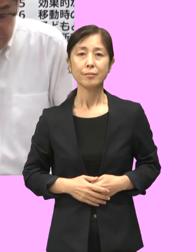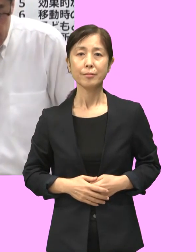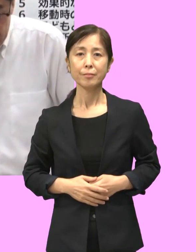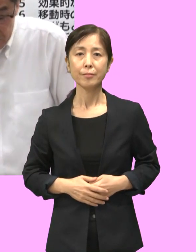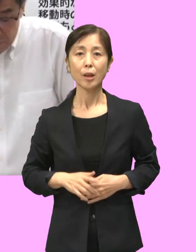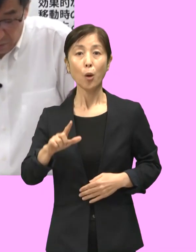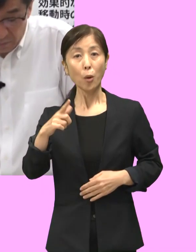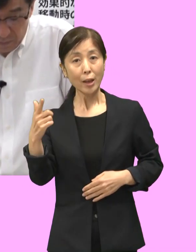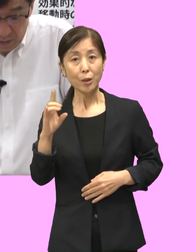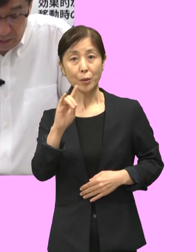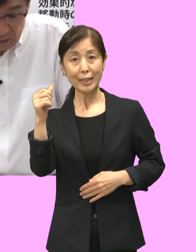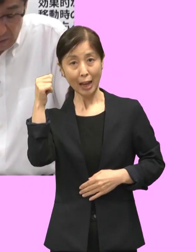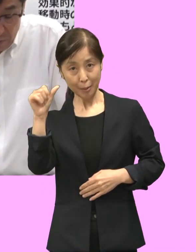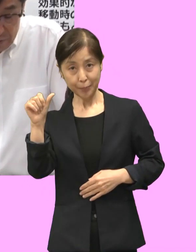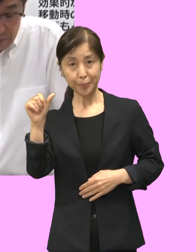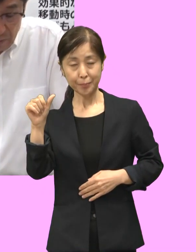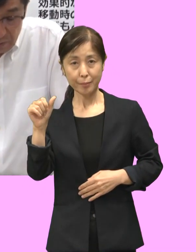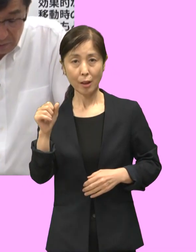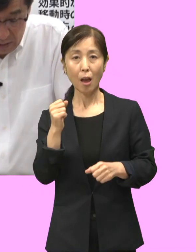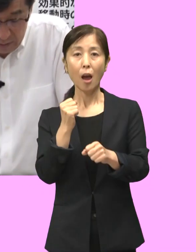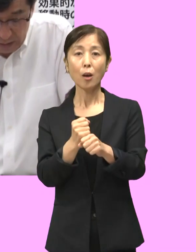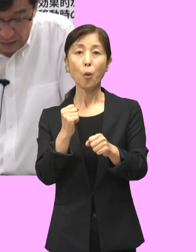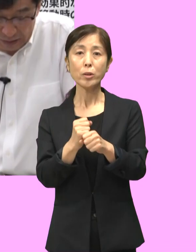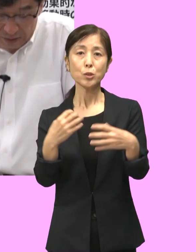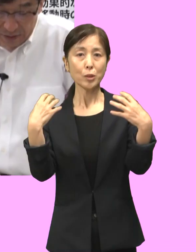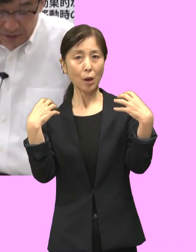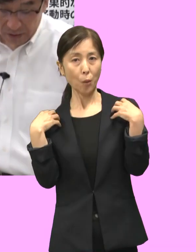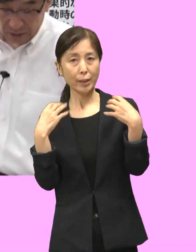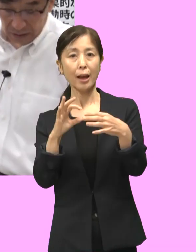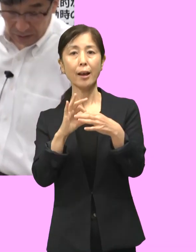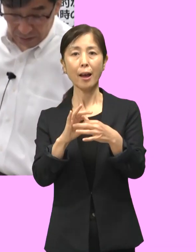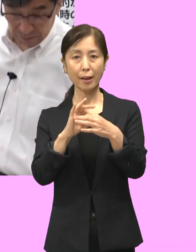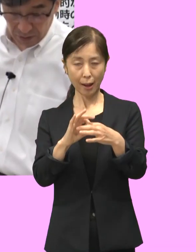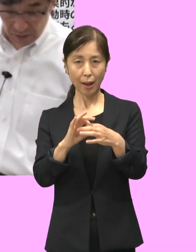その他の議案でいうと、工事請負の関係が